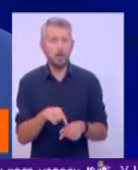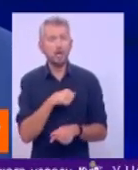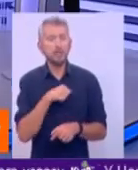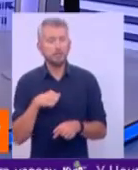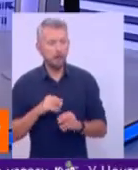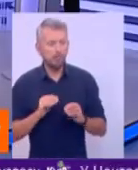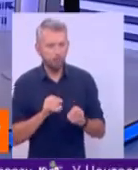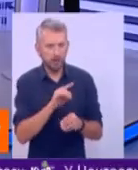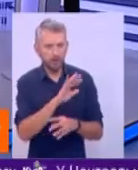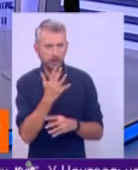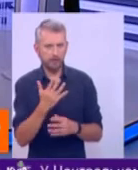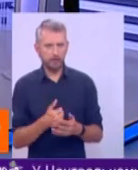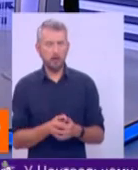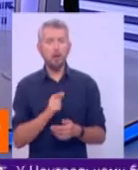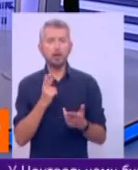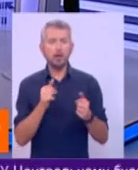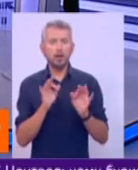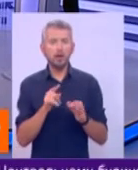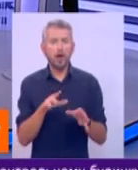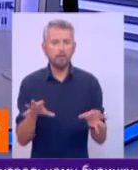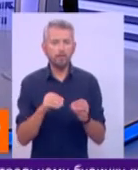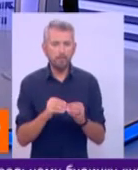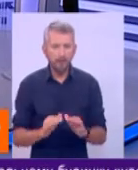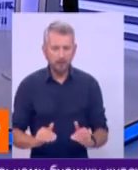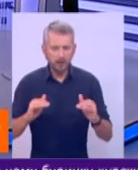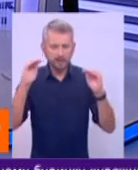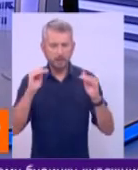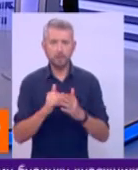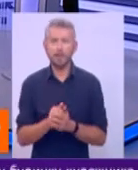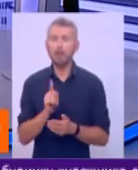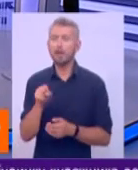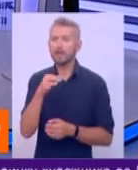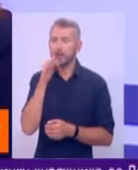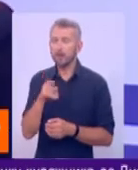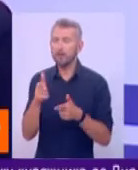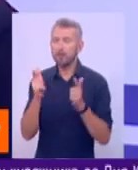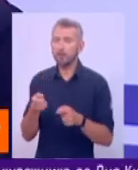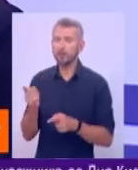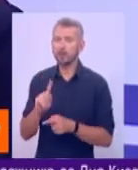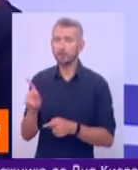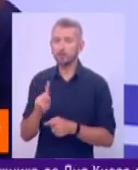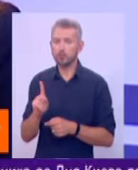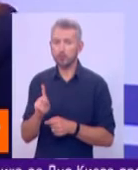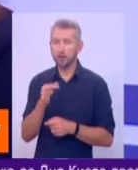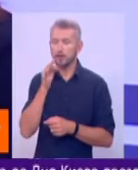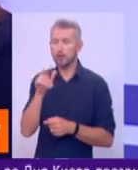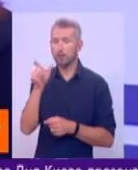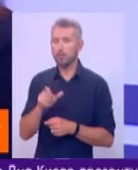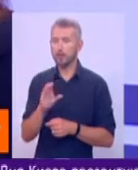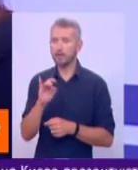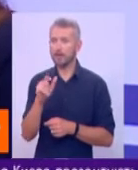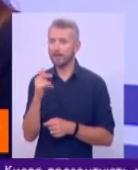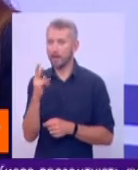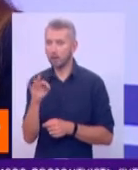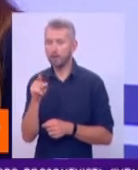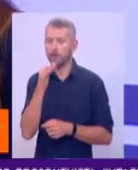посадили же эти деревья, конечно, да. Они вместе с ними росли, с их дітьми росли. Тим не менше, ви сказали, що ви погоджуєтесь з тим, що сказав пан Сергієнко, але ж він